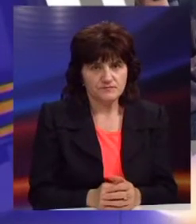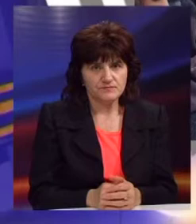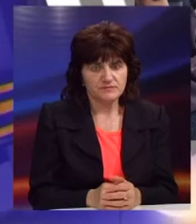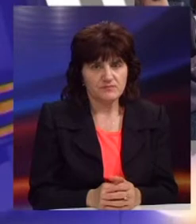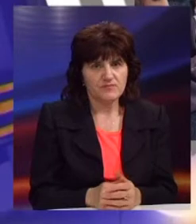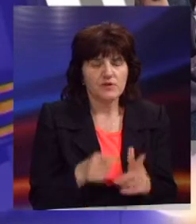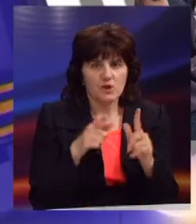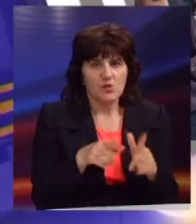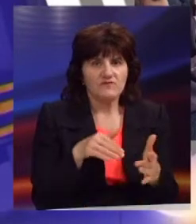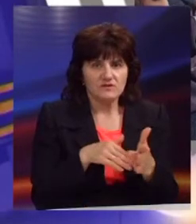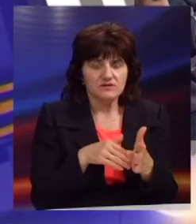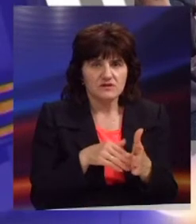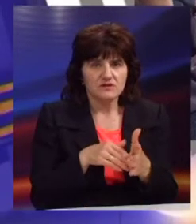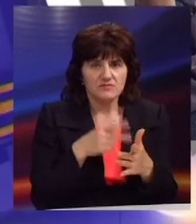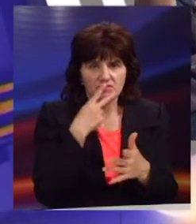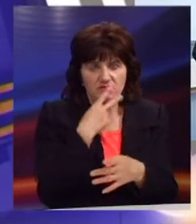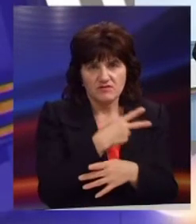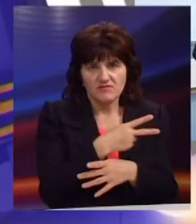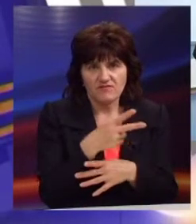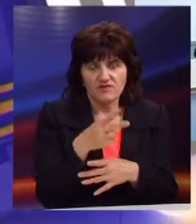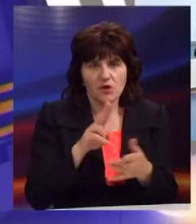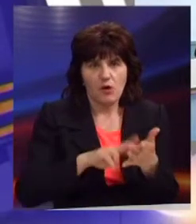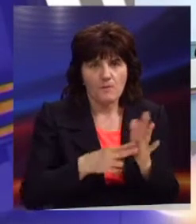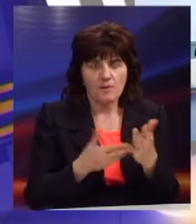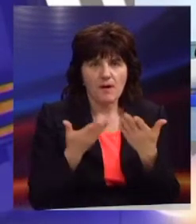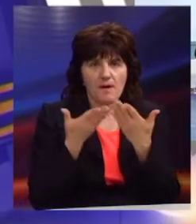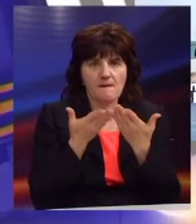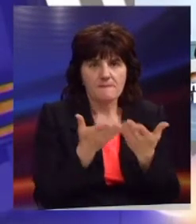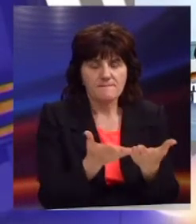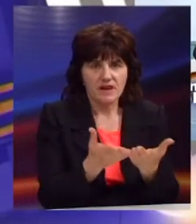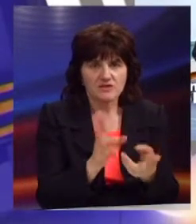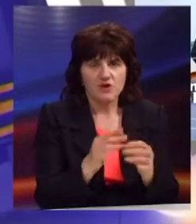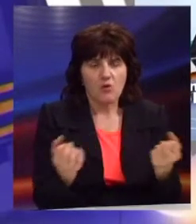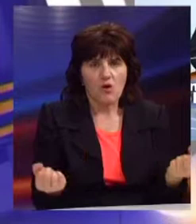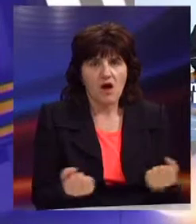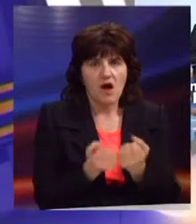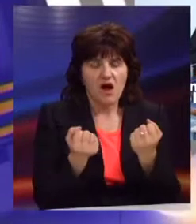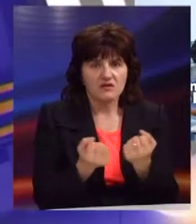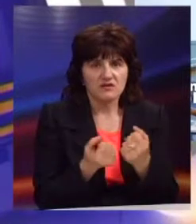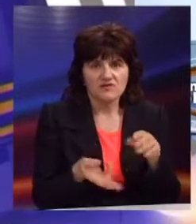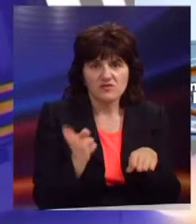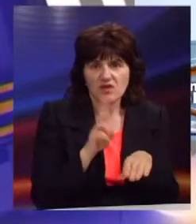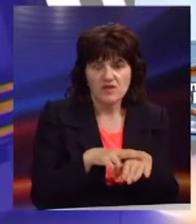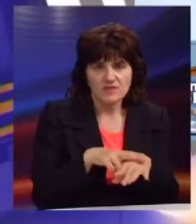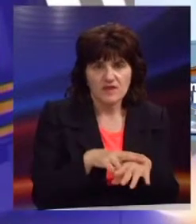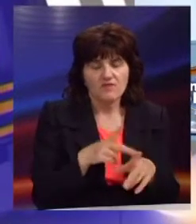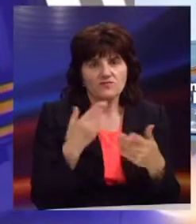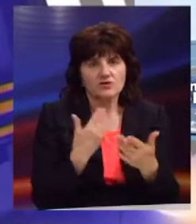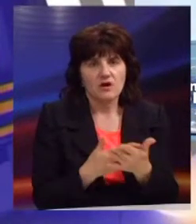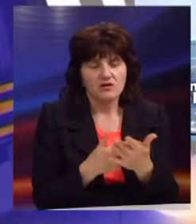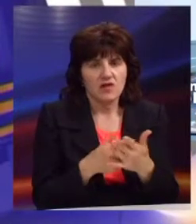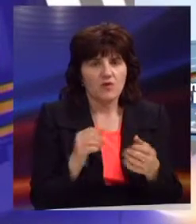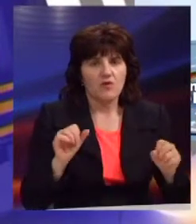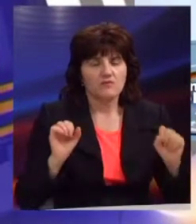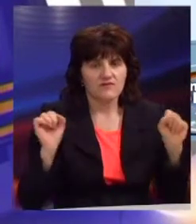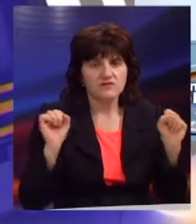sve ima za cilj da snimimo dimenziju problema, da predložimo preventivne aktivnosti, a u nekim slučajima već čak i